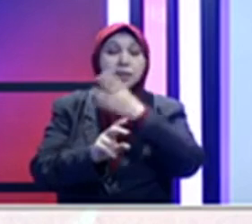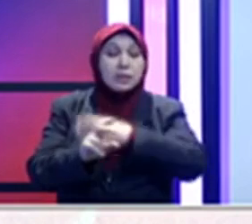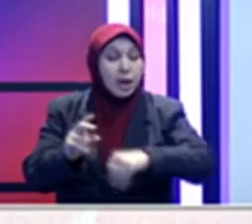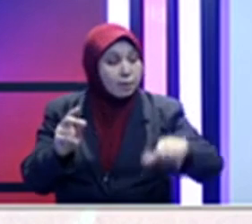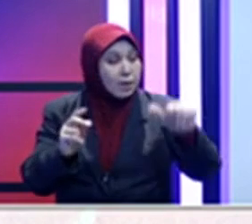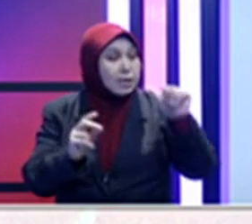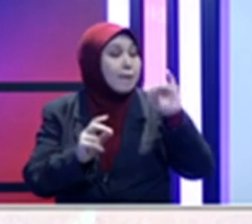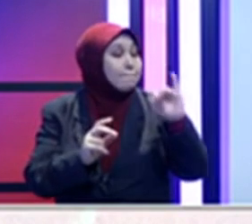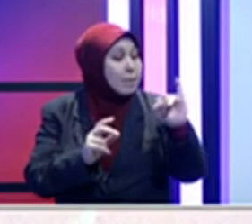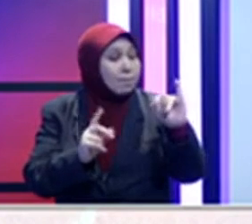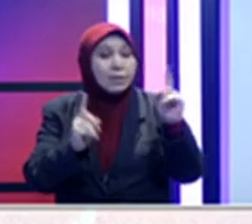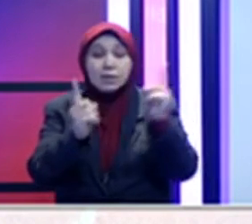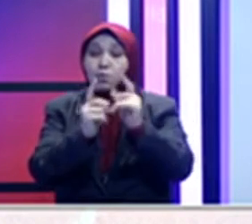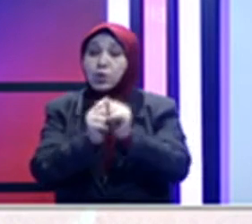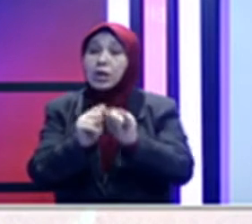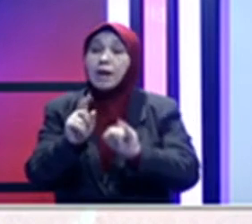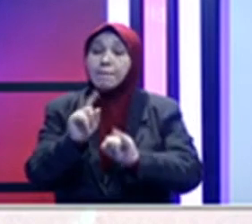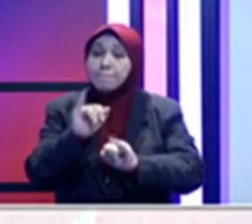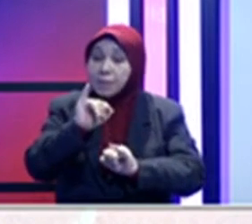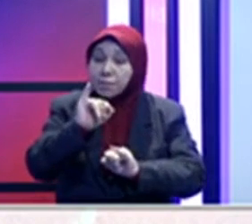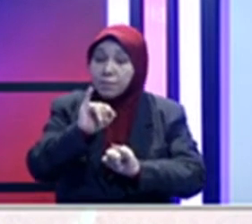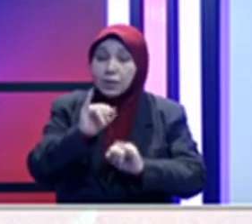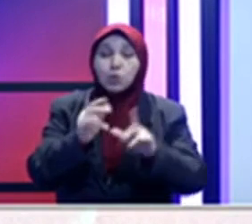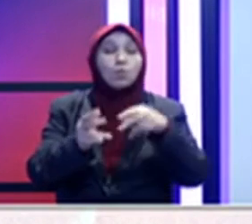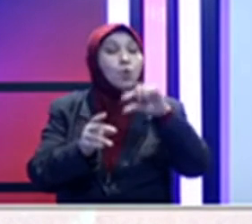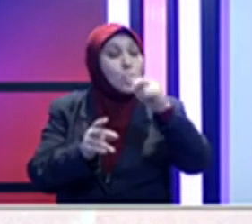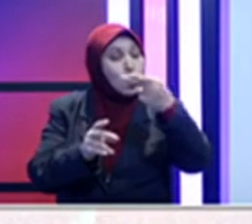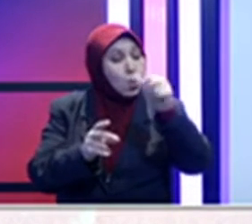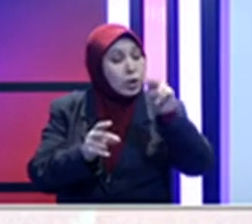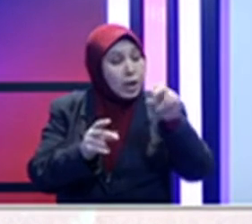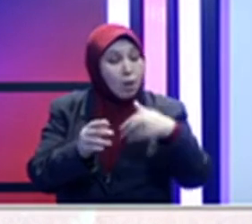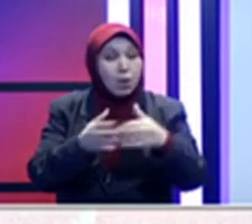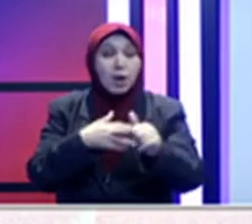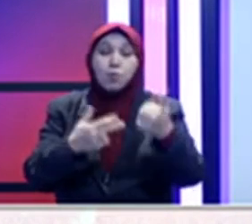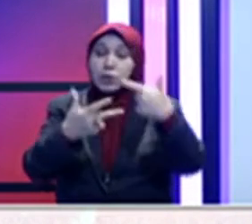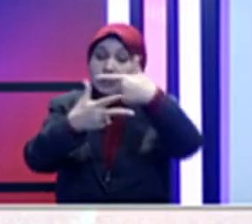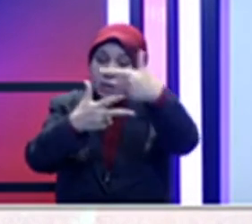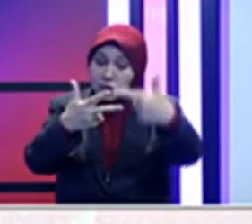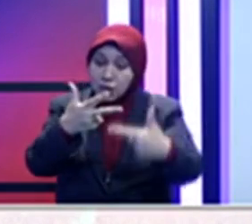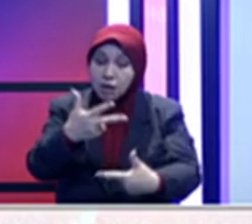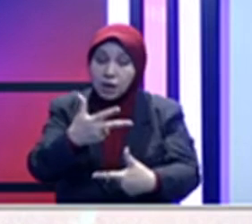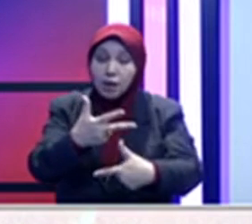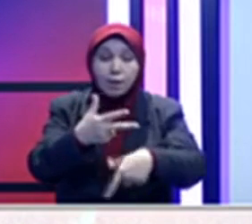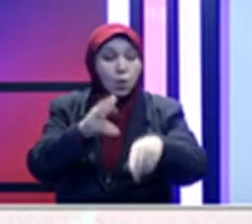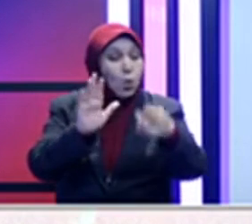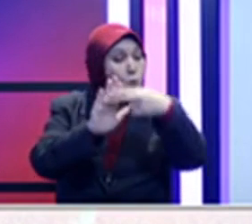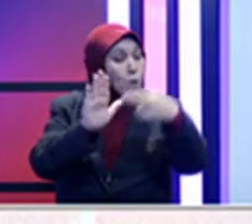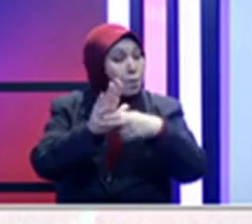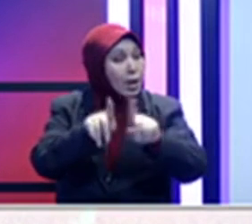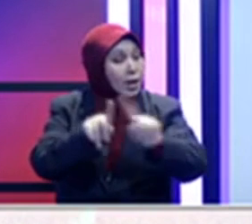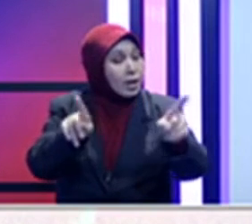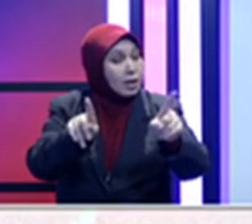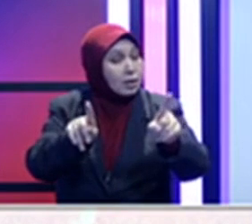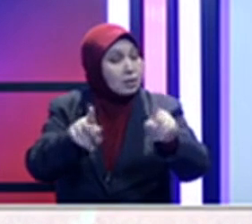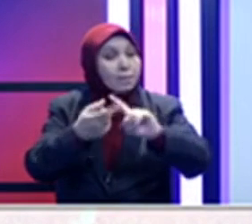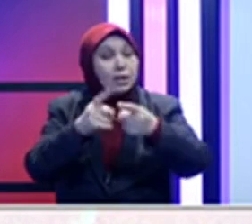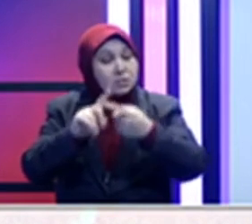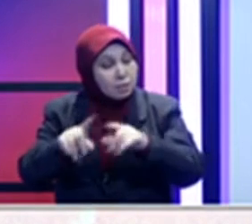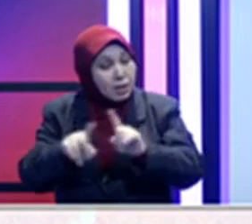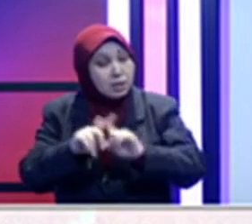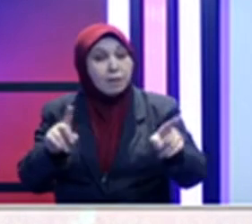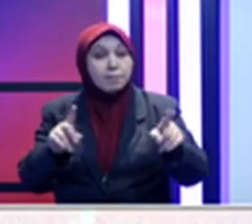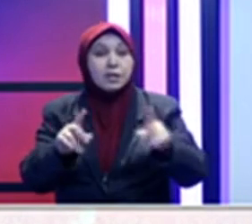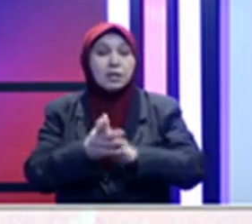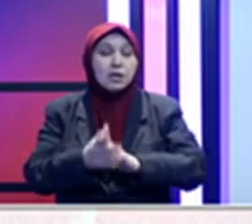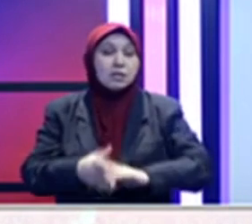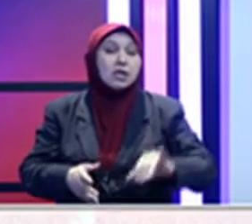my bertemu dengan mim juga AON nah juga nah walaupun tiga-tiganya hukum berlainan saba saba yang pertama meninju pengeba